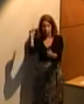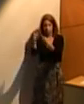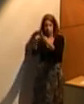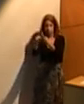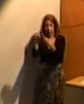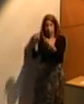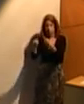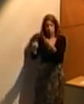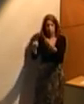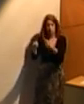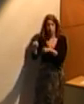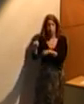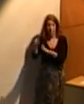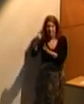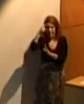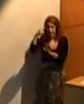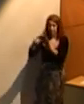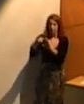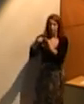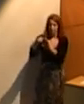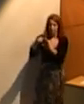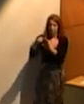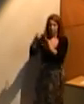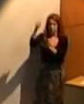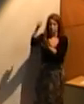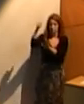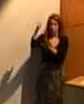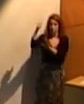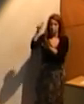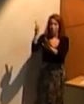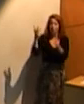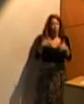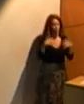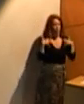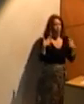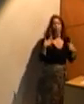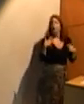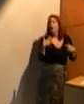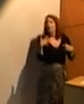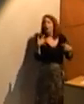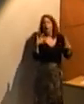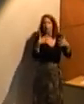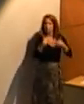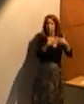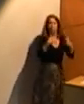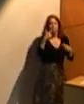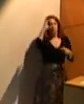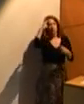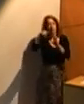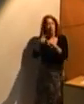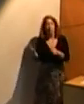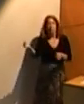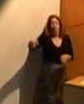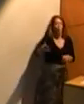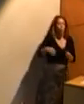bâties autour de l'éthique l'éthique n'est pas une sorte de cosmétiques qui fait bien mais l'éthique c'est quelque chose qui est embarquée au